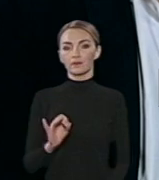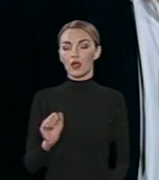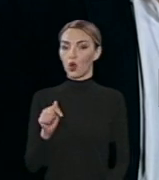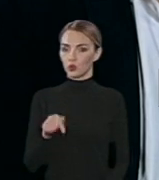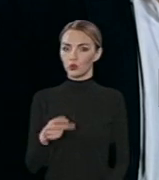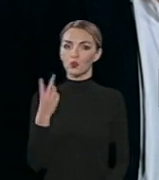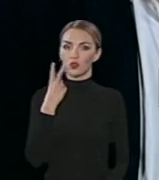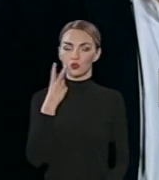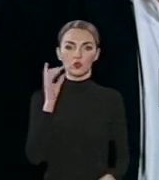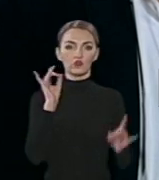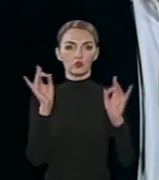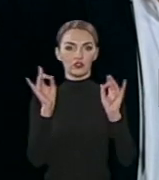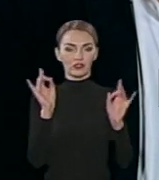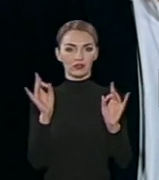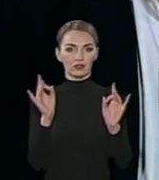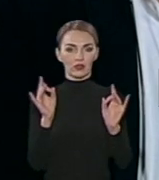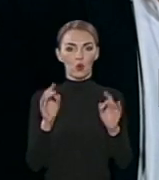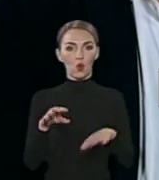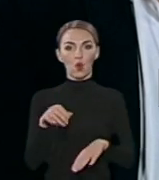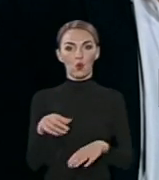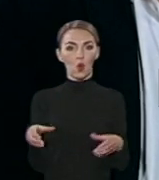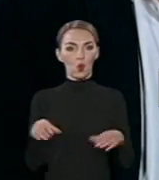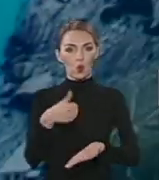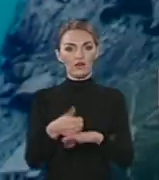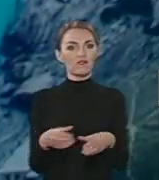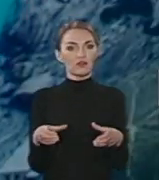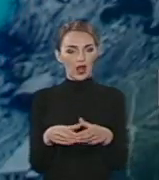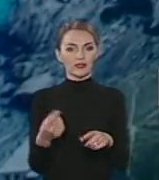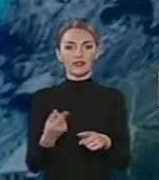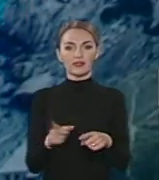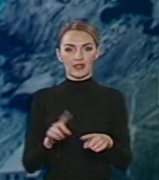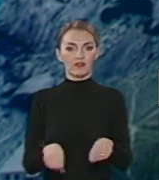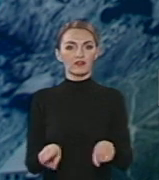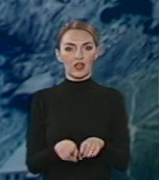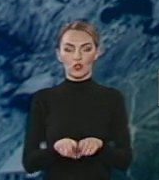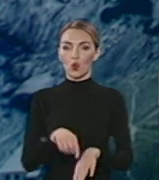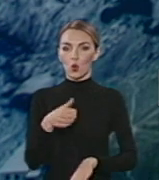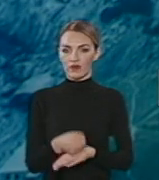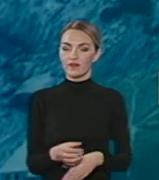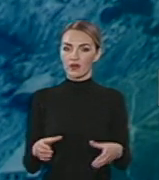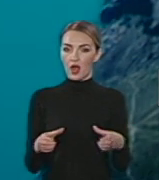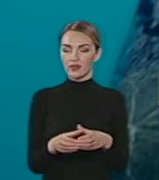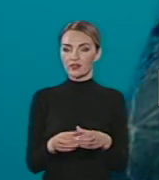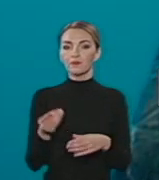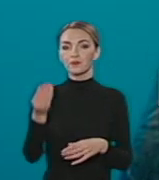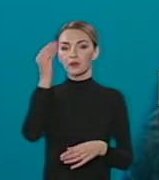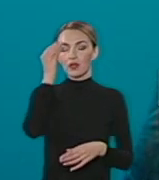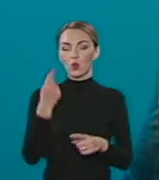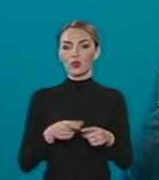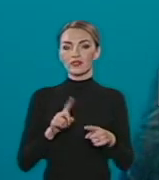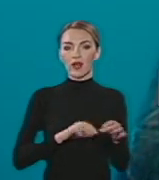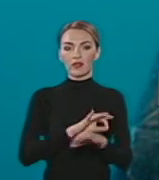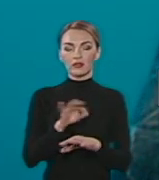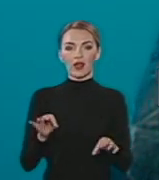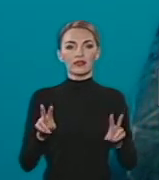тут це постійно звучить з офіційних джерел, тому що голова фракції, це все ж таки голова фракції. І от на ваш погляд, оця тактика, тема Криму